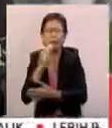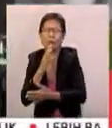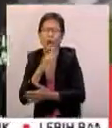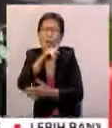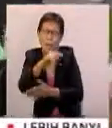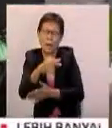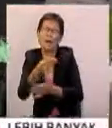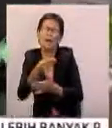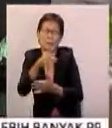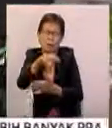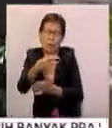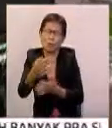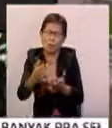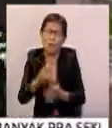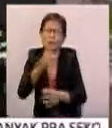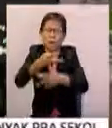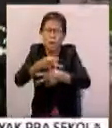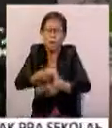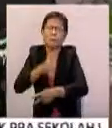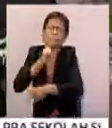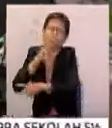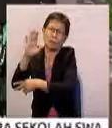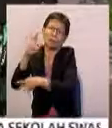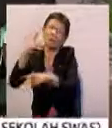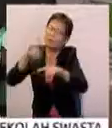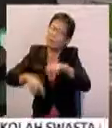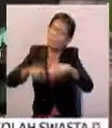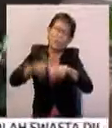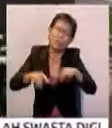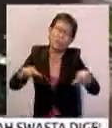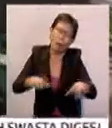PH mahu menunaikan janji tetapi ia tidak boleh